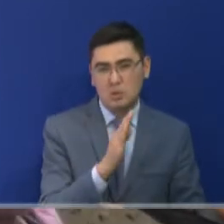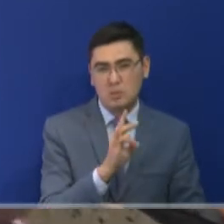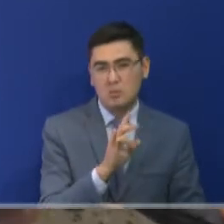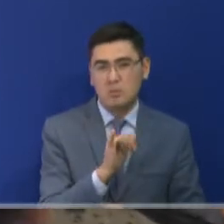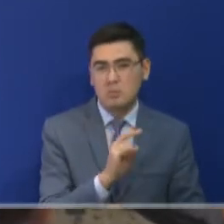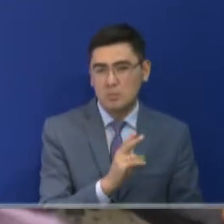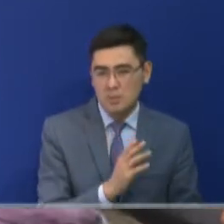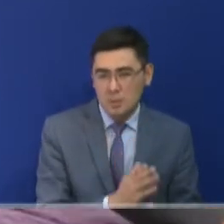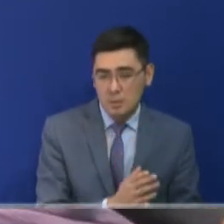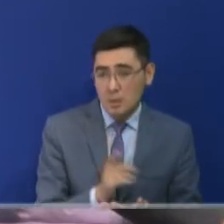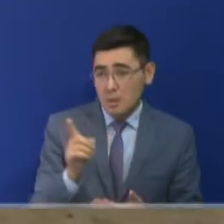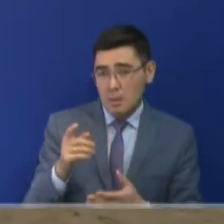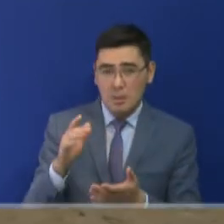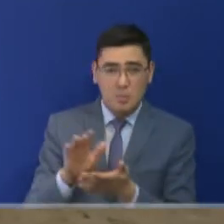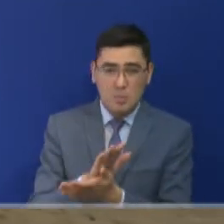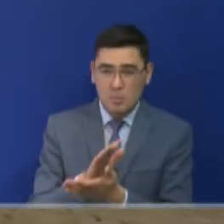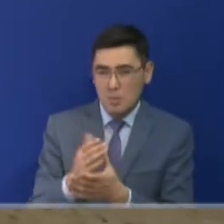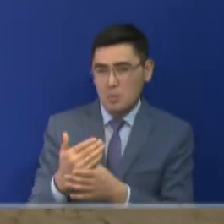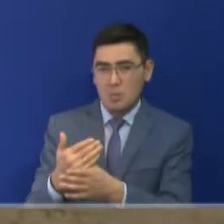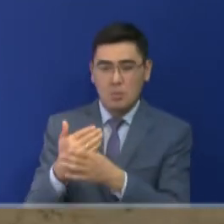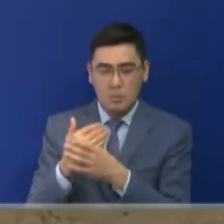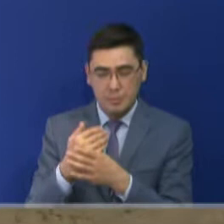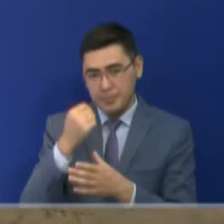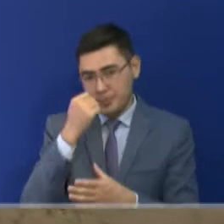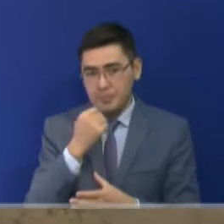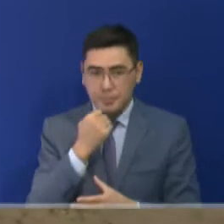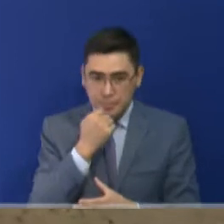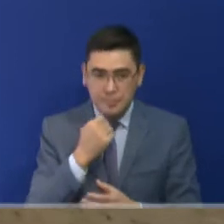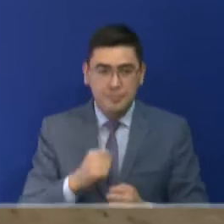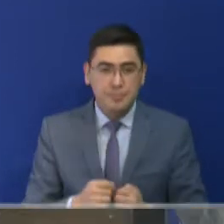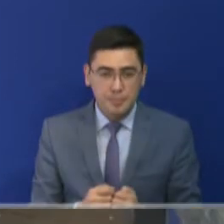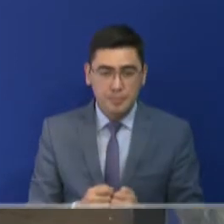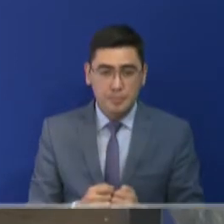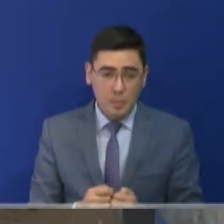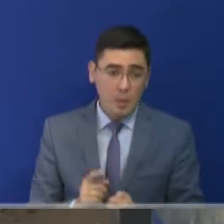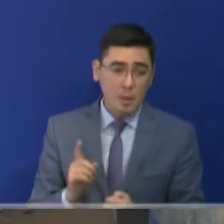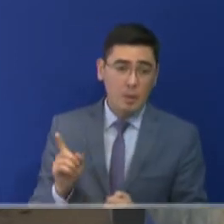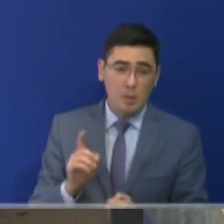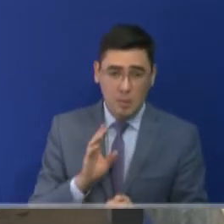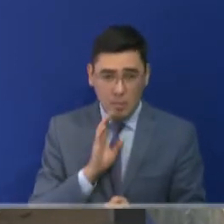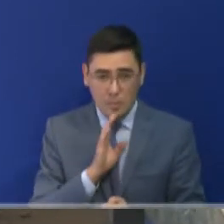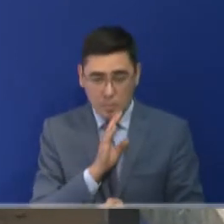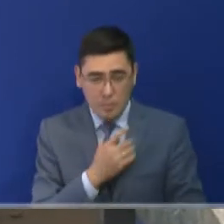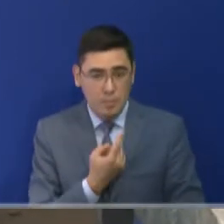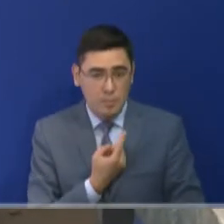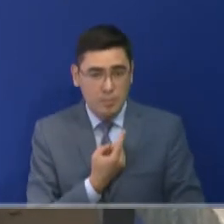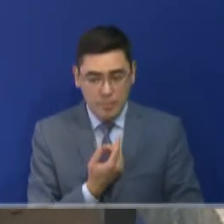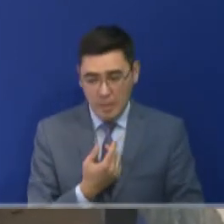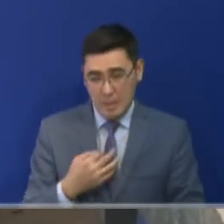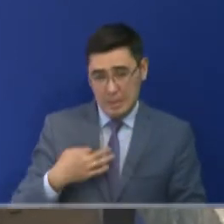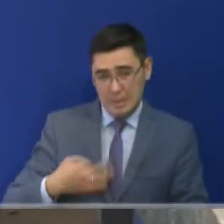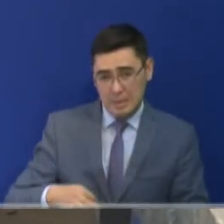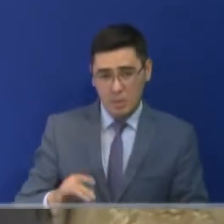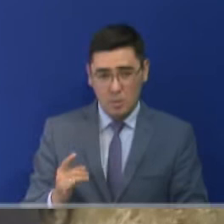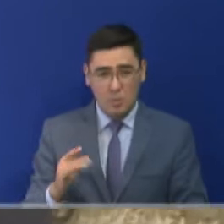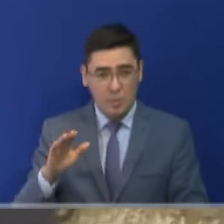Спасибо за оказанную нашей семье помощь. Гульнара Жанпиисова – одна из нуждающихся. Она мать-одиночка. Ее сын еще мал,